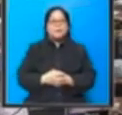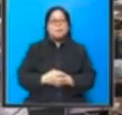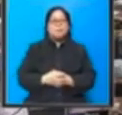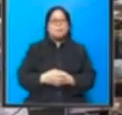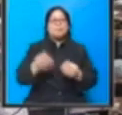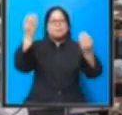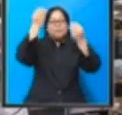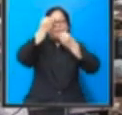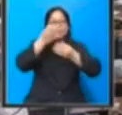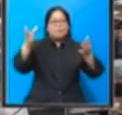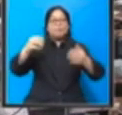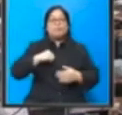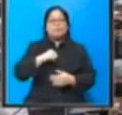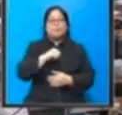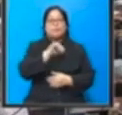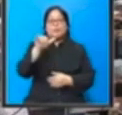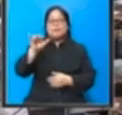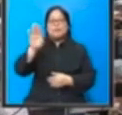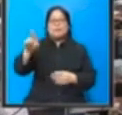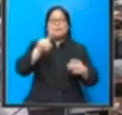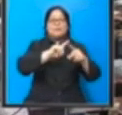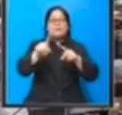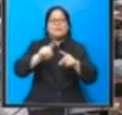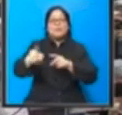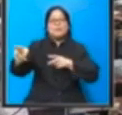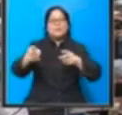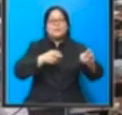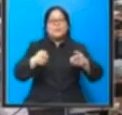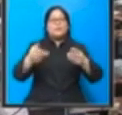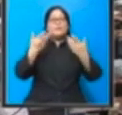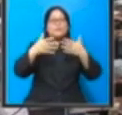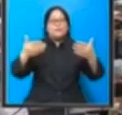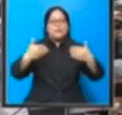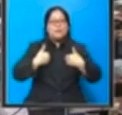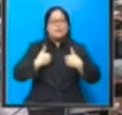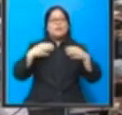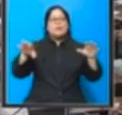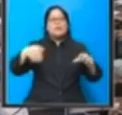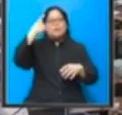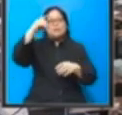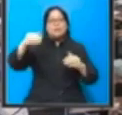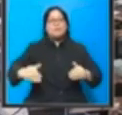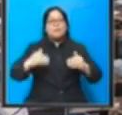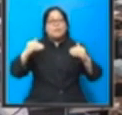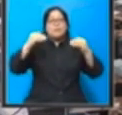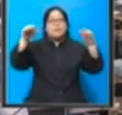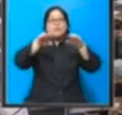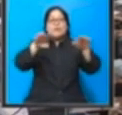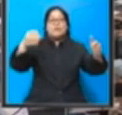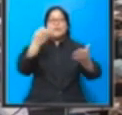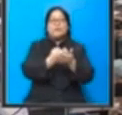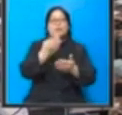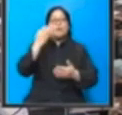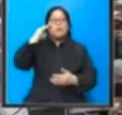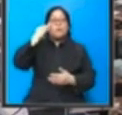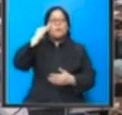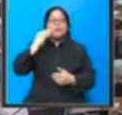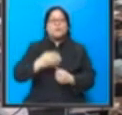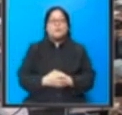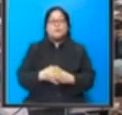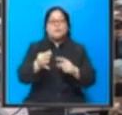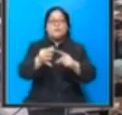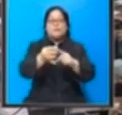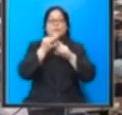untuk maklumat ahli yang berhormat berbagai inisiatif telah dilaksanakan untuk meningkatkan taraf ekonomi Bumiputera